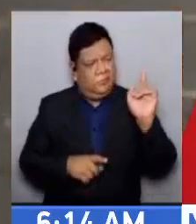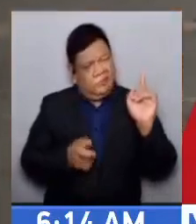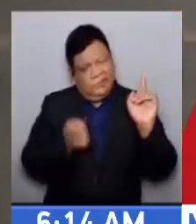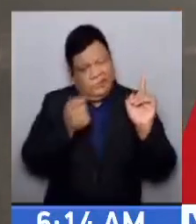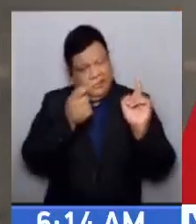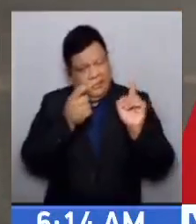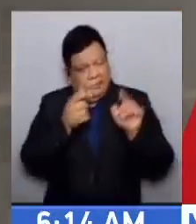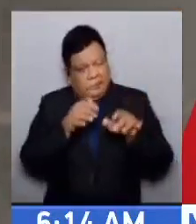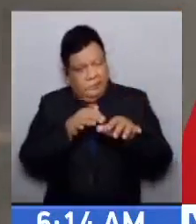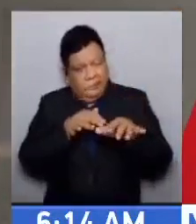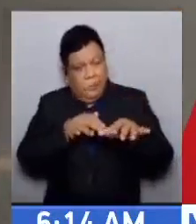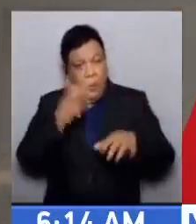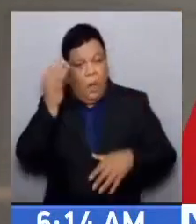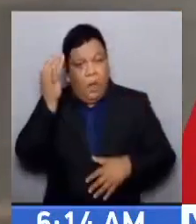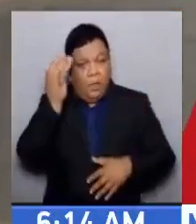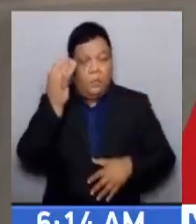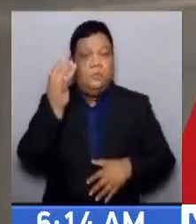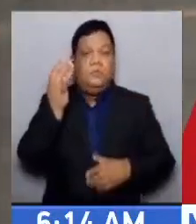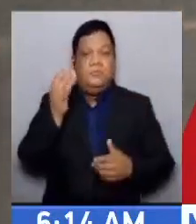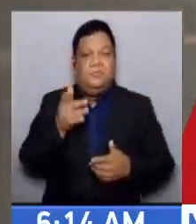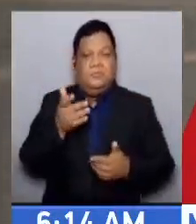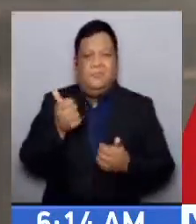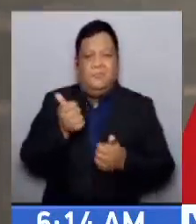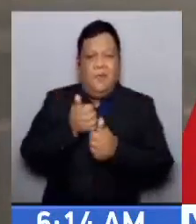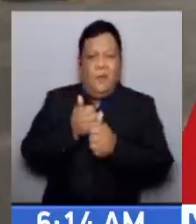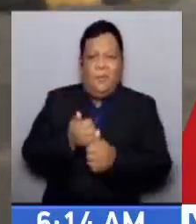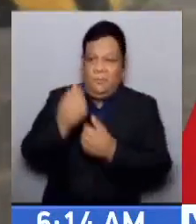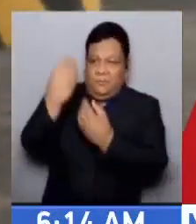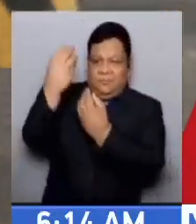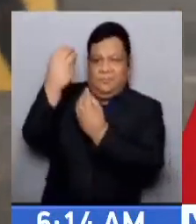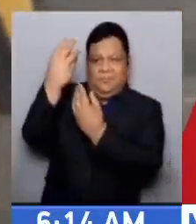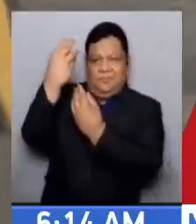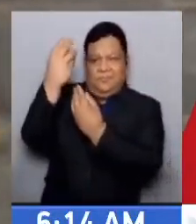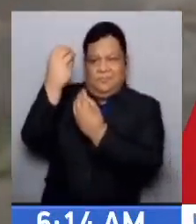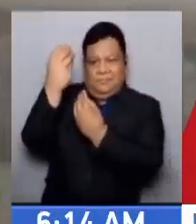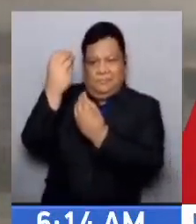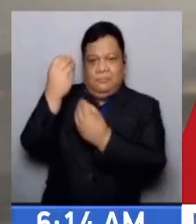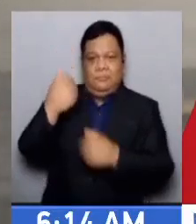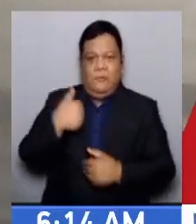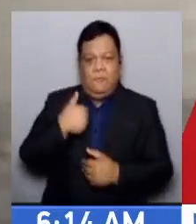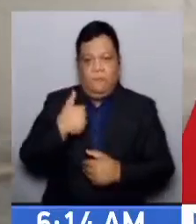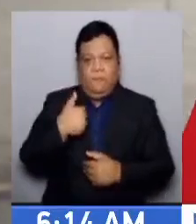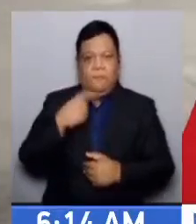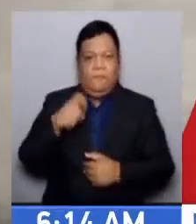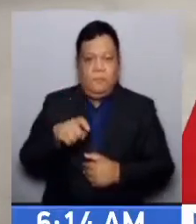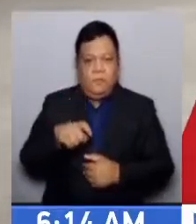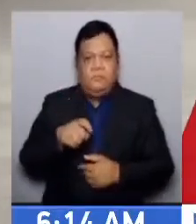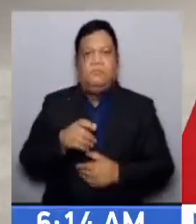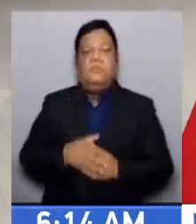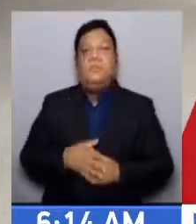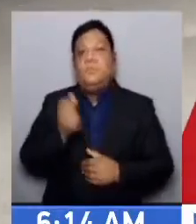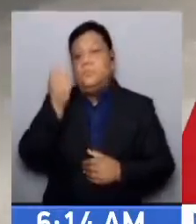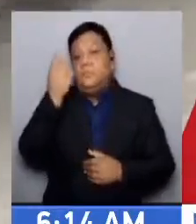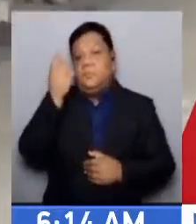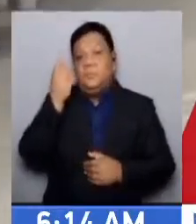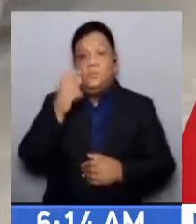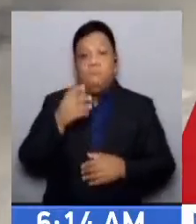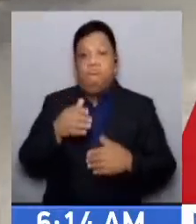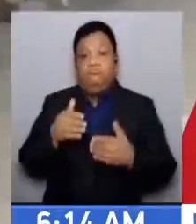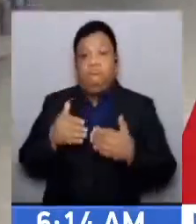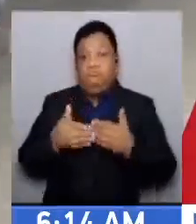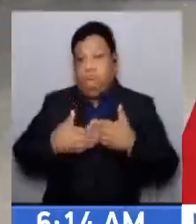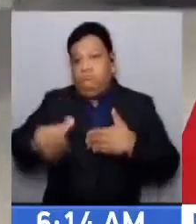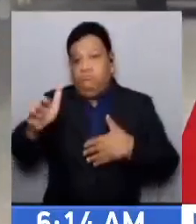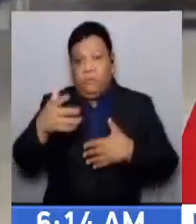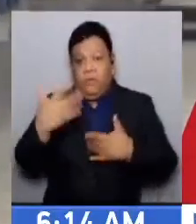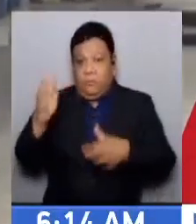rin po sa... Of course, may traffic area po dyan na kailangan huminto pa. No? Pero pag lagpas po nitong traffic light dyan sa may area